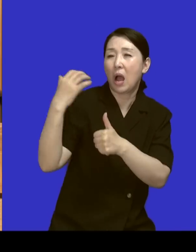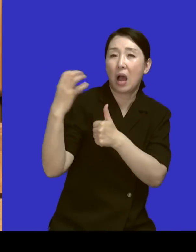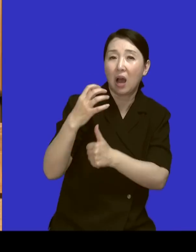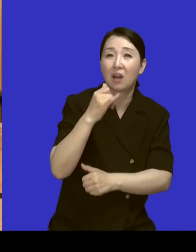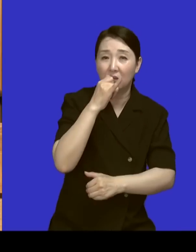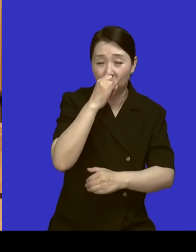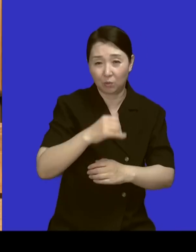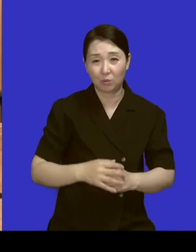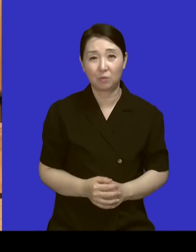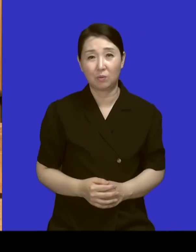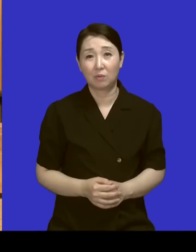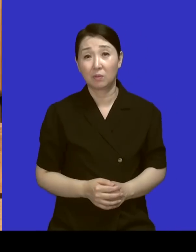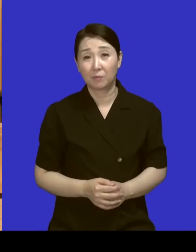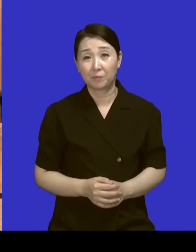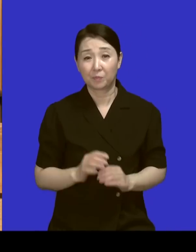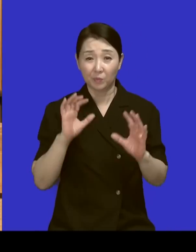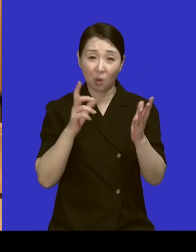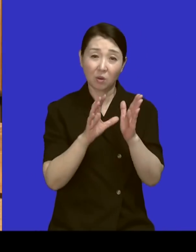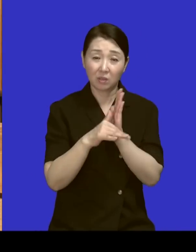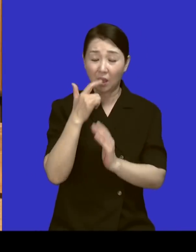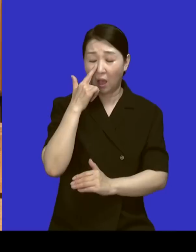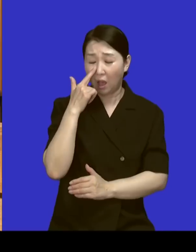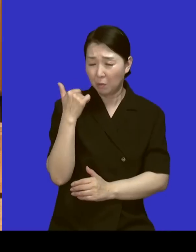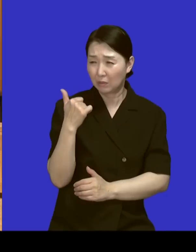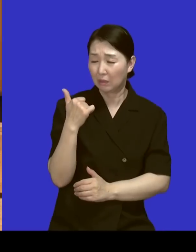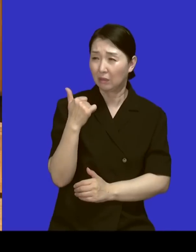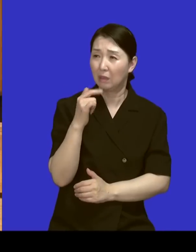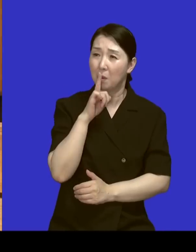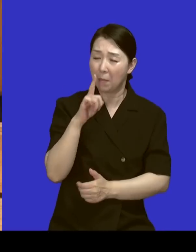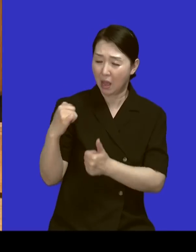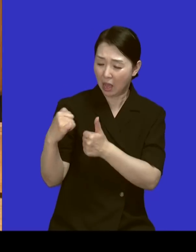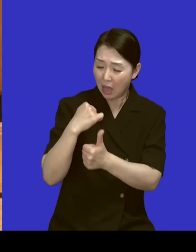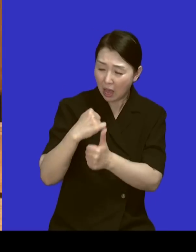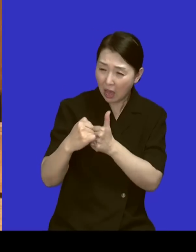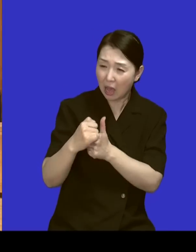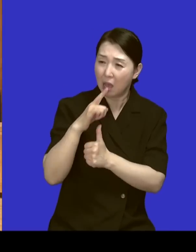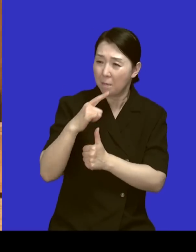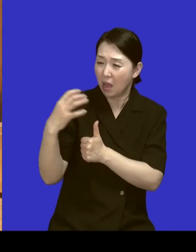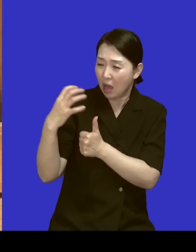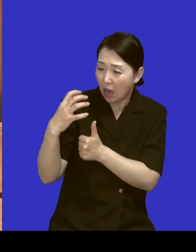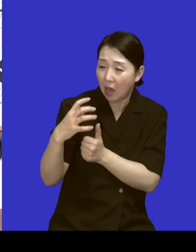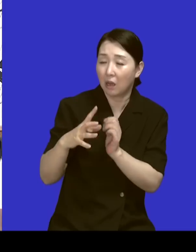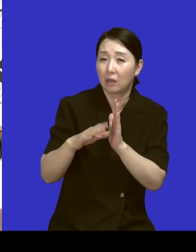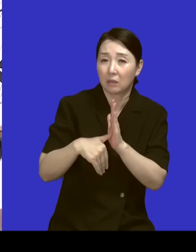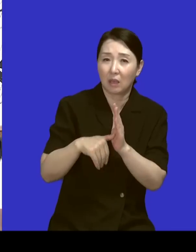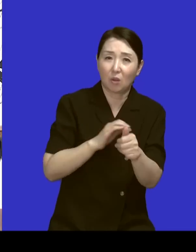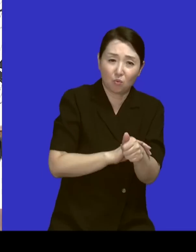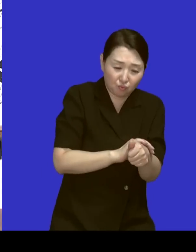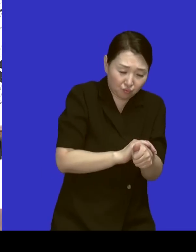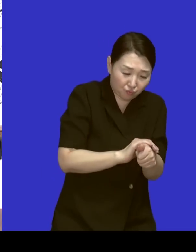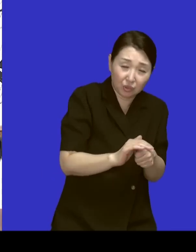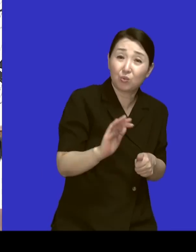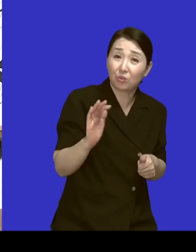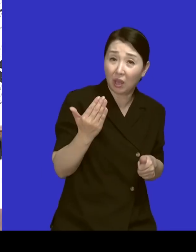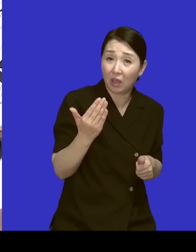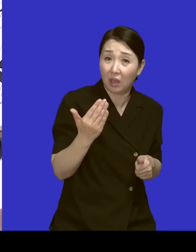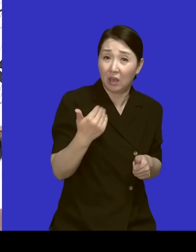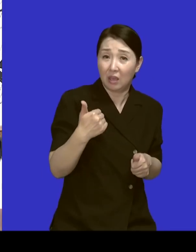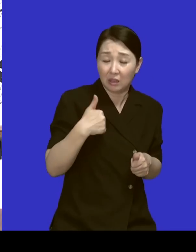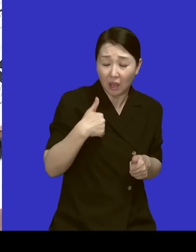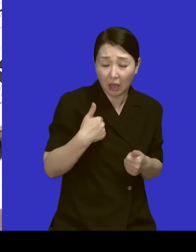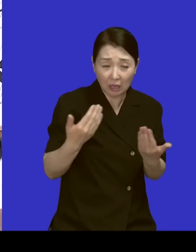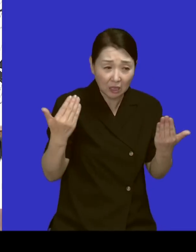시절에 아버지에게 그렇게 많이 폭언이나 폭행을 당하게 되면 사실 아이가 위축이 되잖아요. 그렇죠. 모든 일에